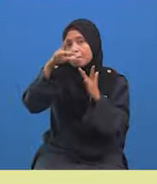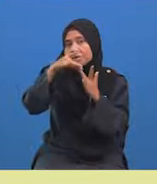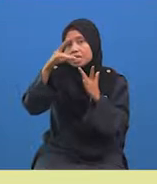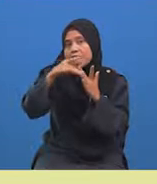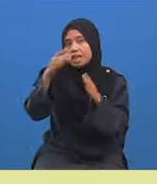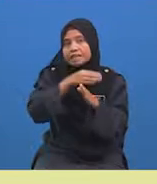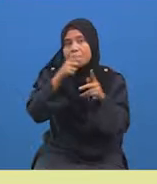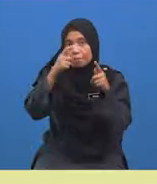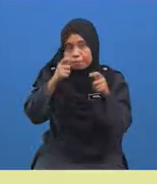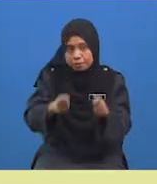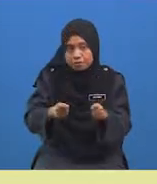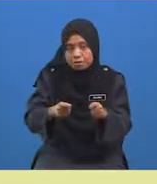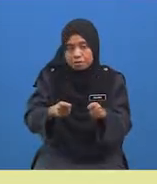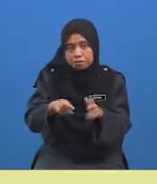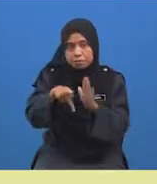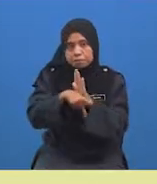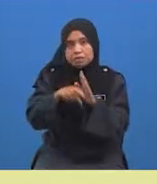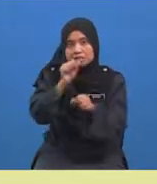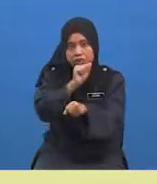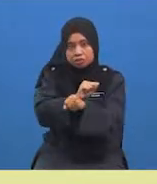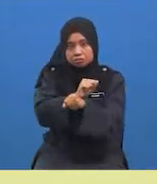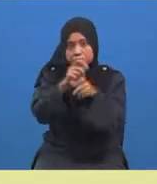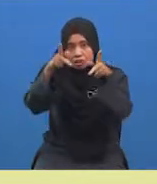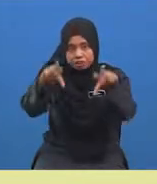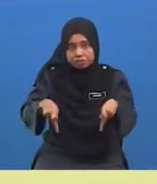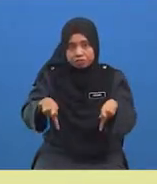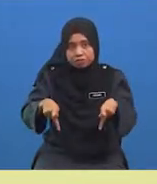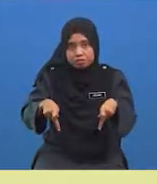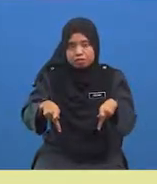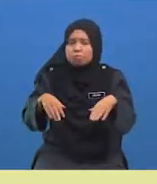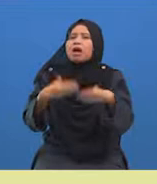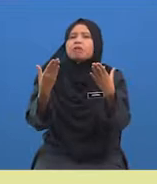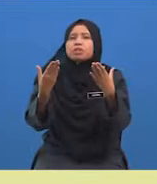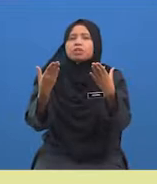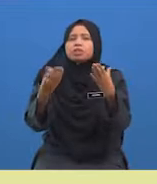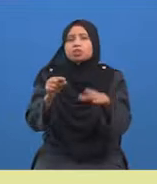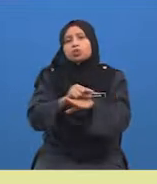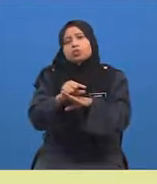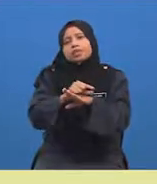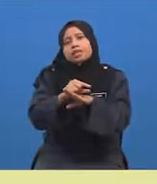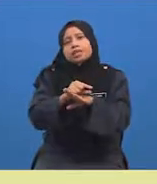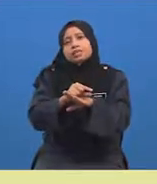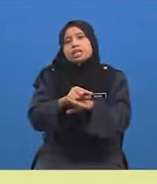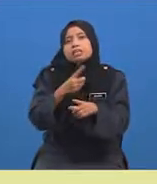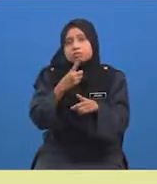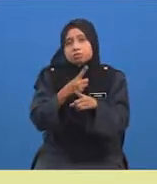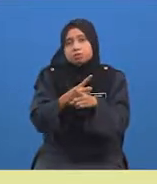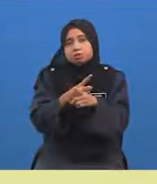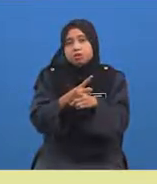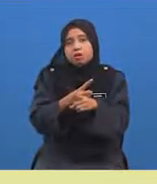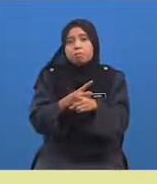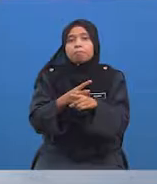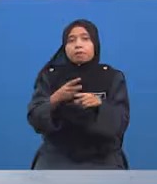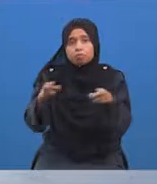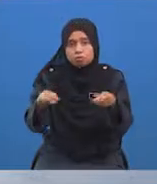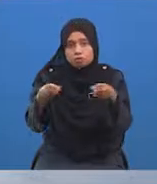dan penempatan pekerja. Ya, bagaimana pihak pengurusan menggunakan kaedah ini? Sebenarnya, pihak